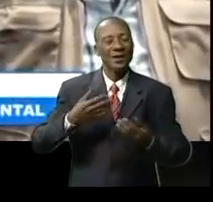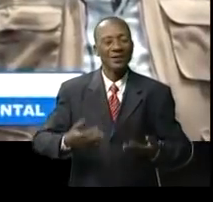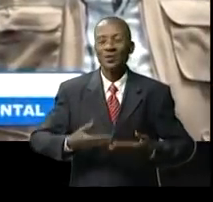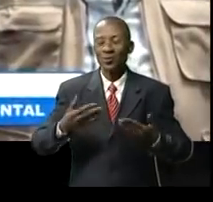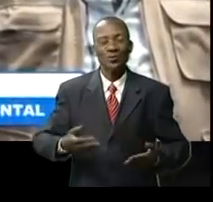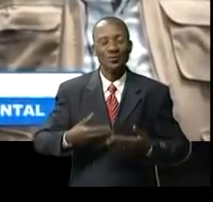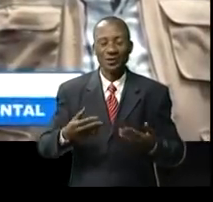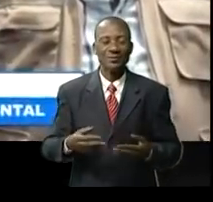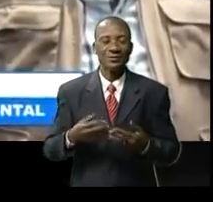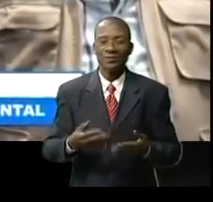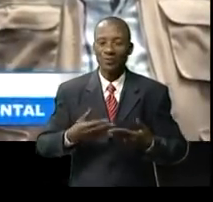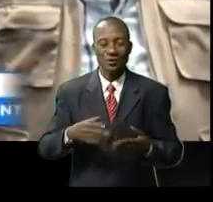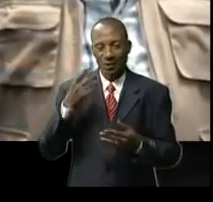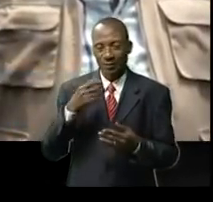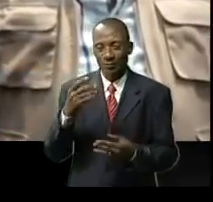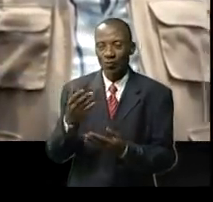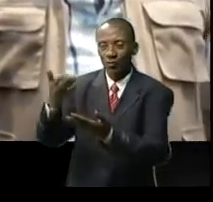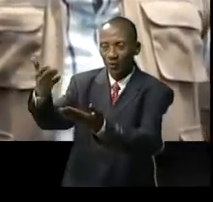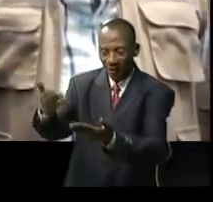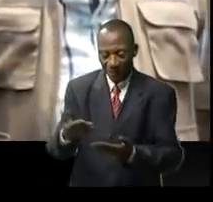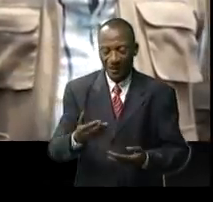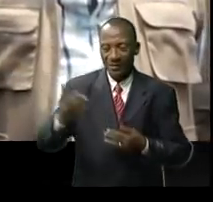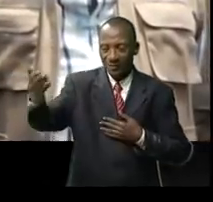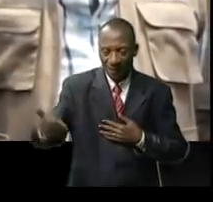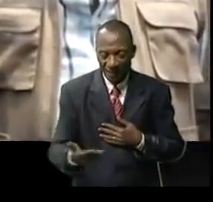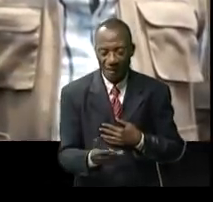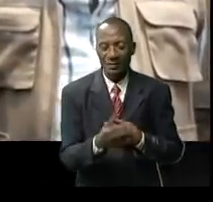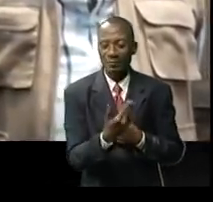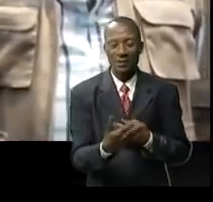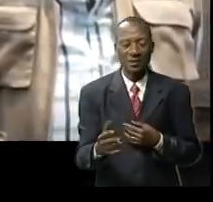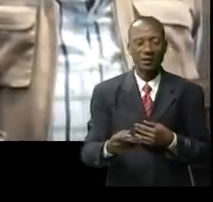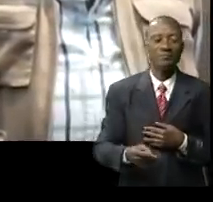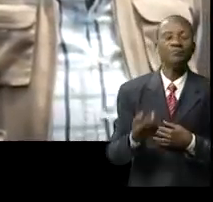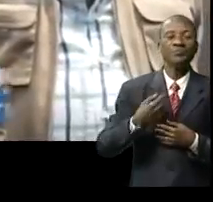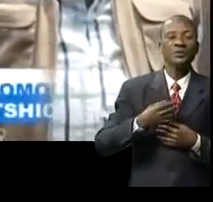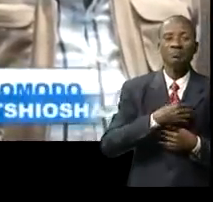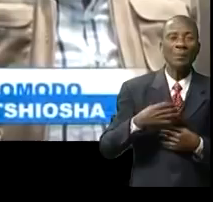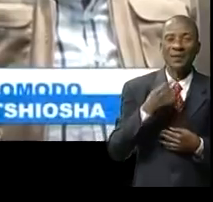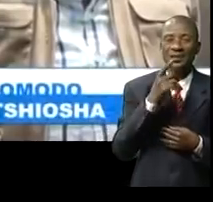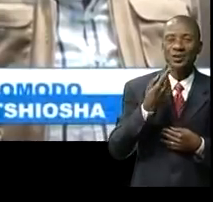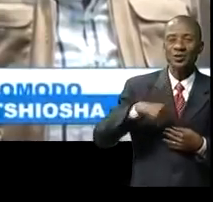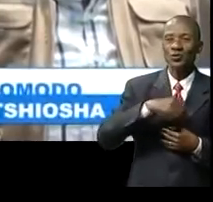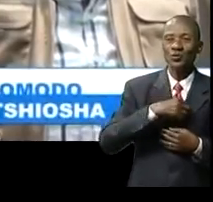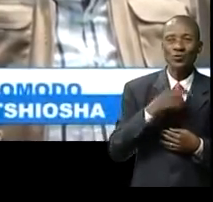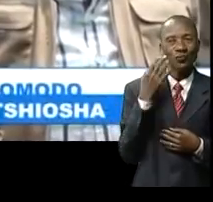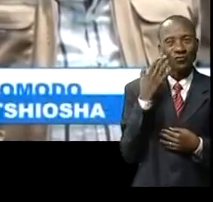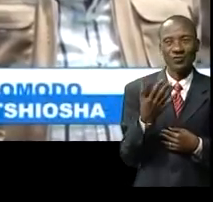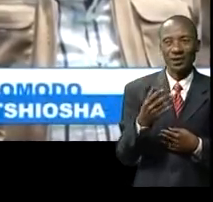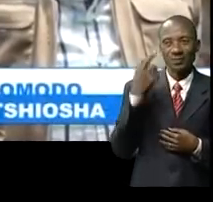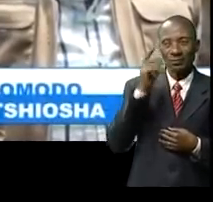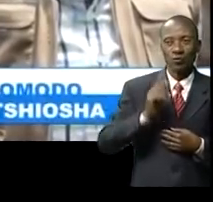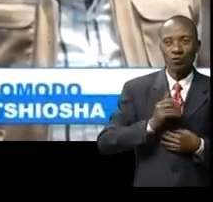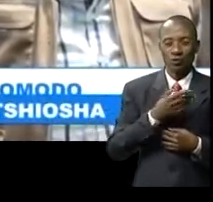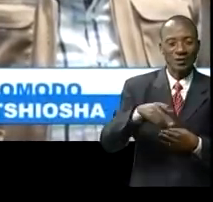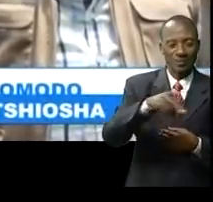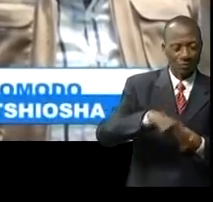venons de réceptionner, tout ça c'est au nom du chef de l'État. Nous sommes là, fiers de notre province, fiers de Chile-Gelou qui va entamer. Donc Mbujimayi, bientôt